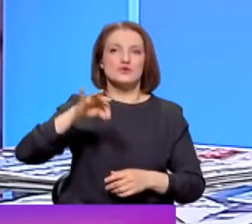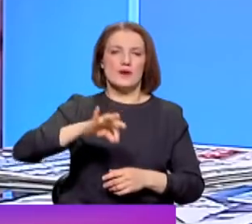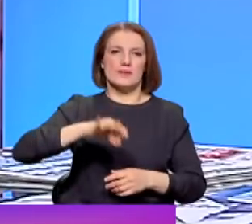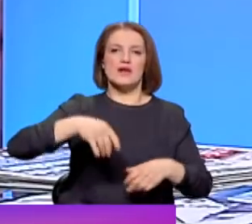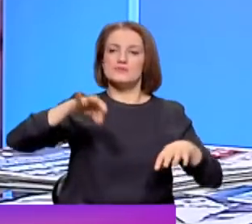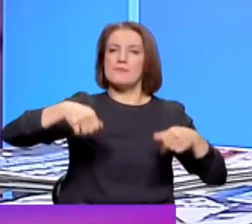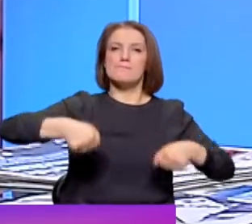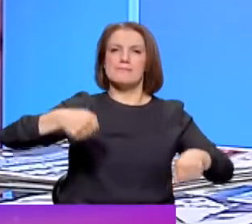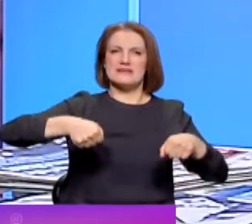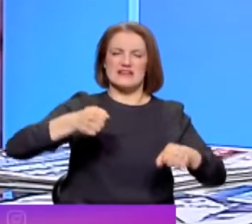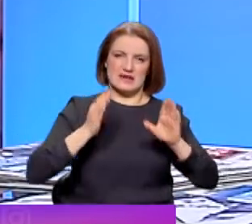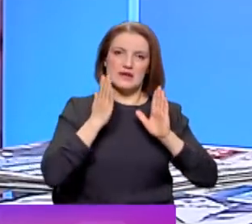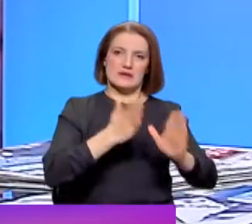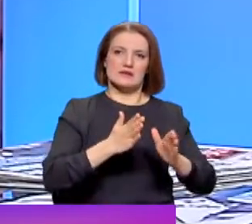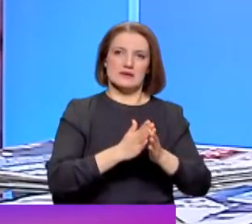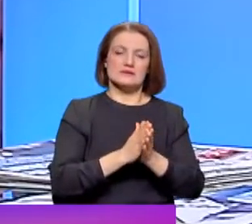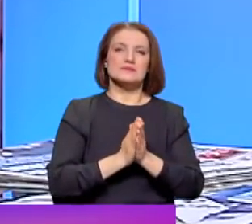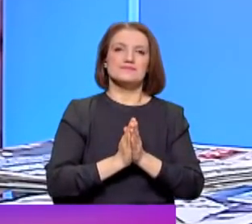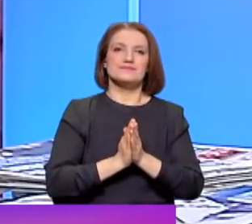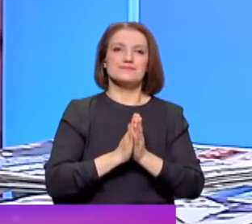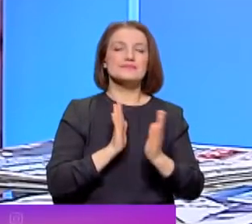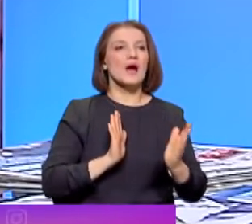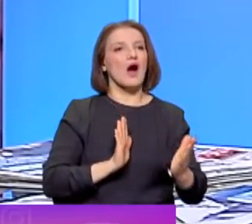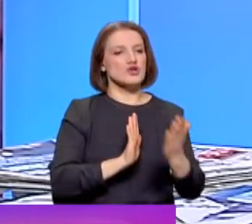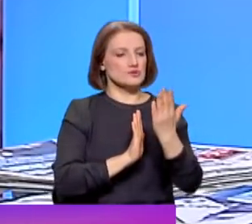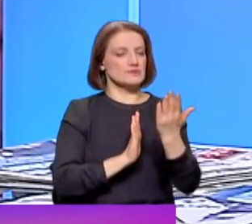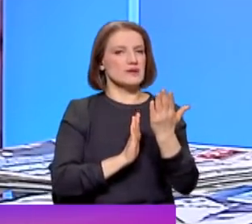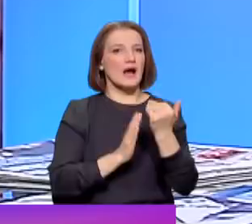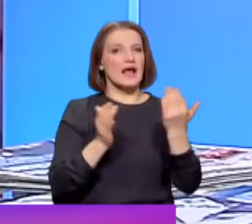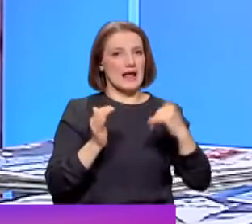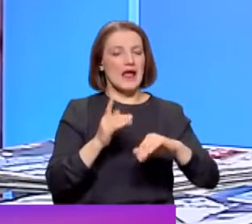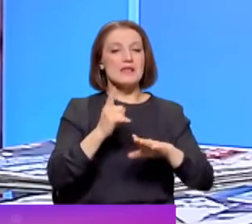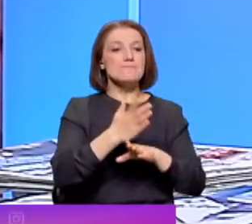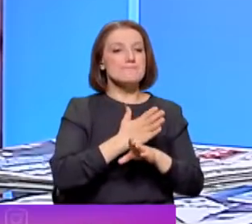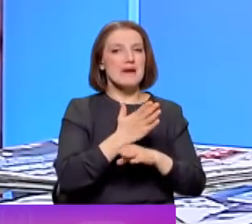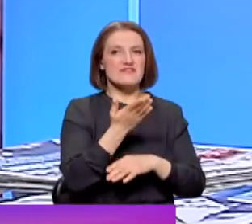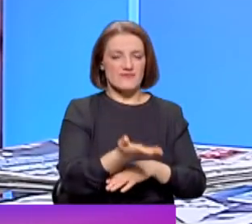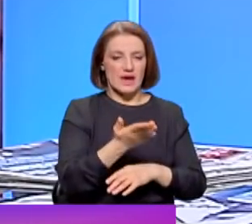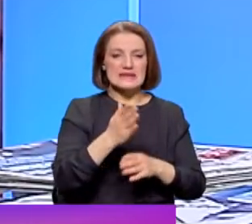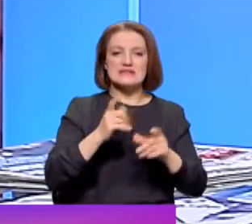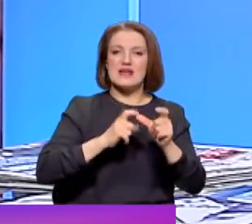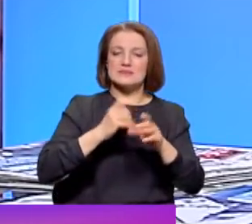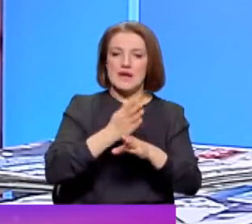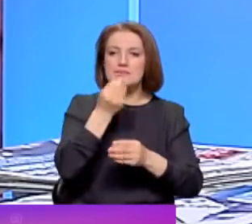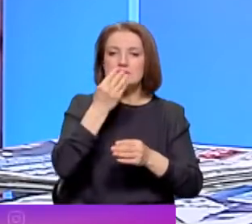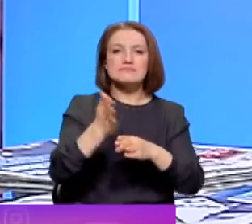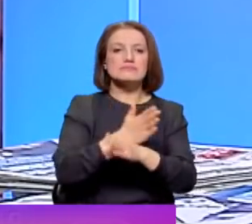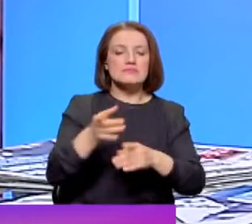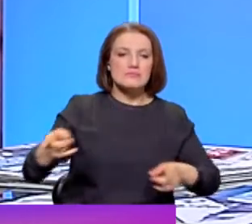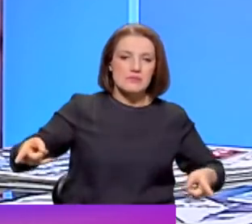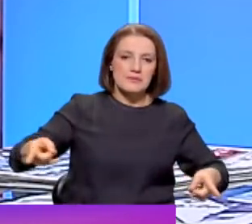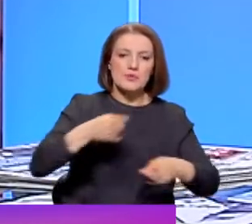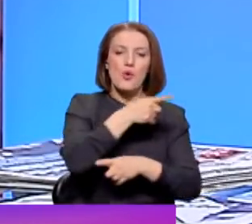Çarşıya Pazara çıktığınızda karşınızda gelen O meyveler sebzeler o ürünler